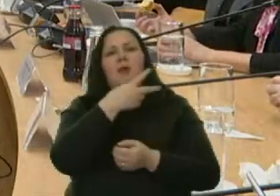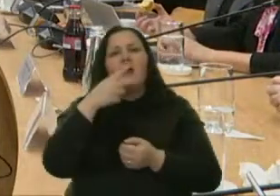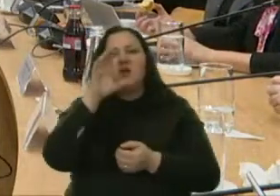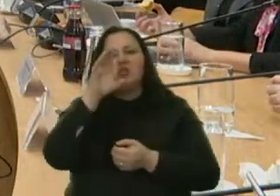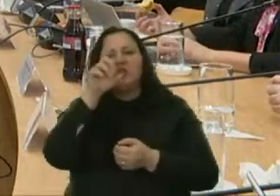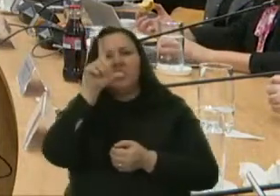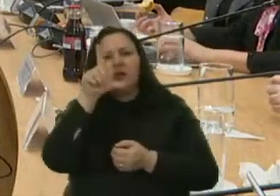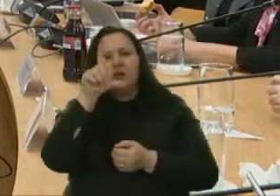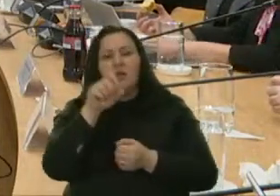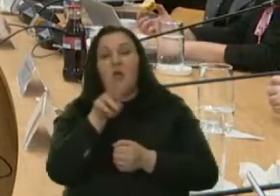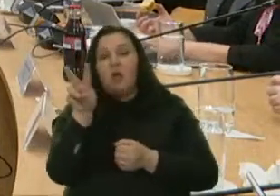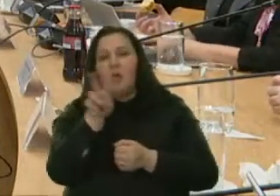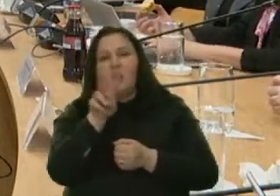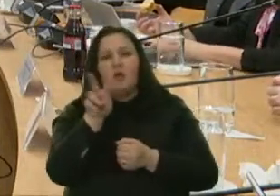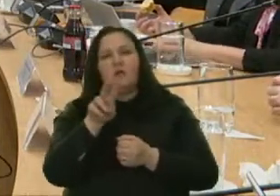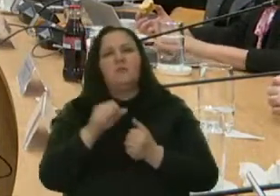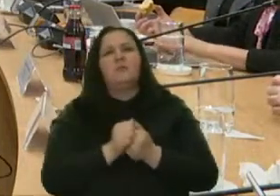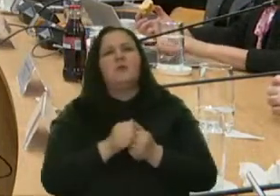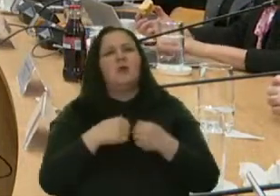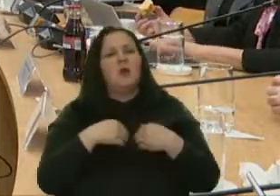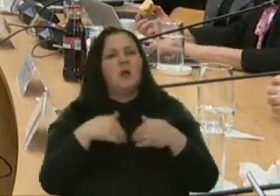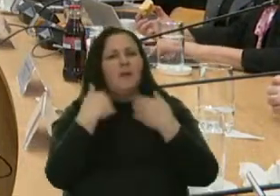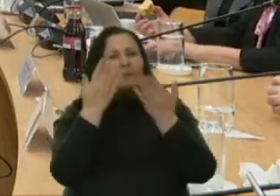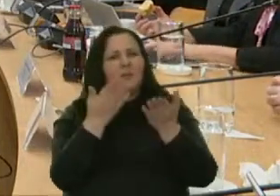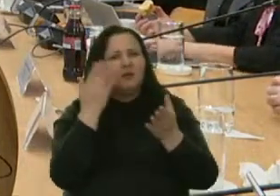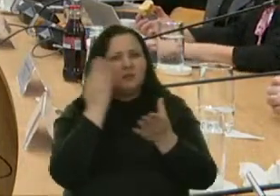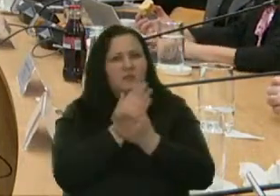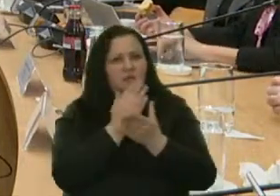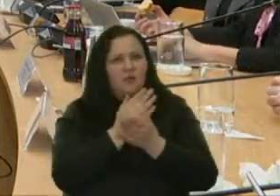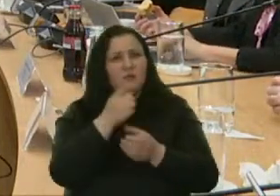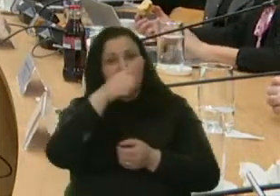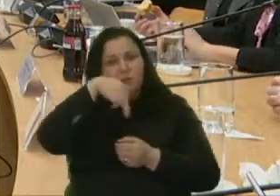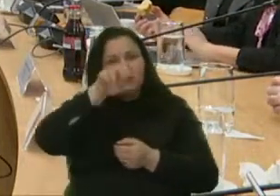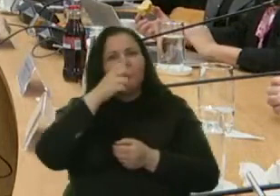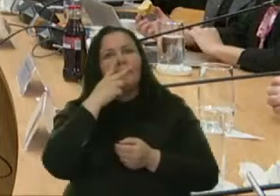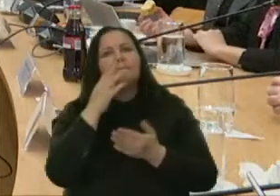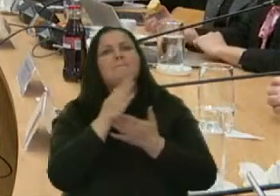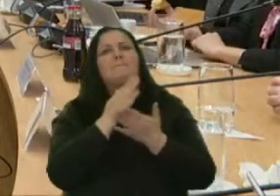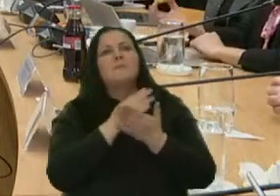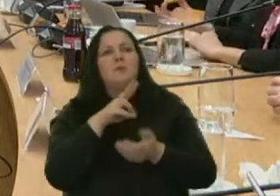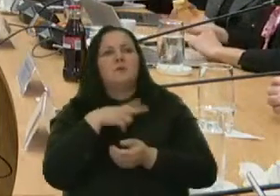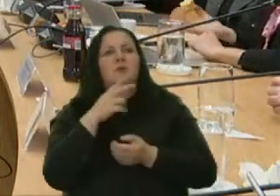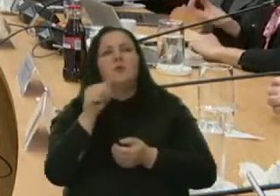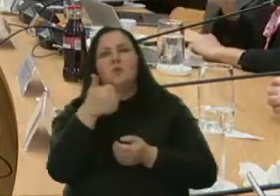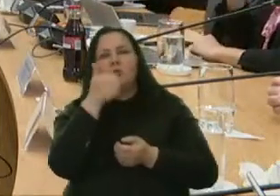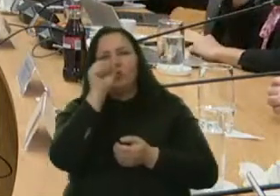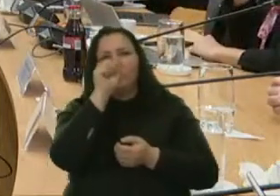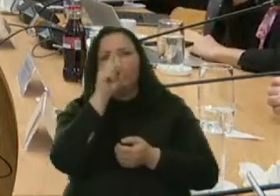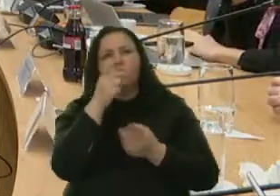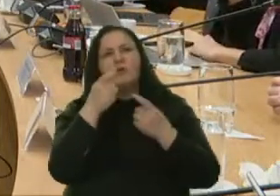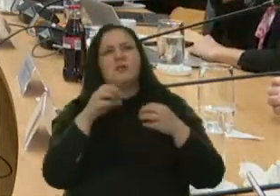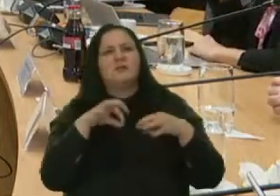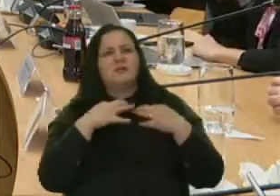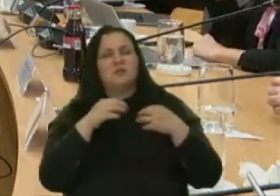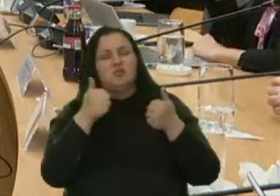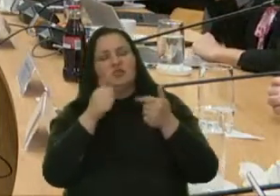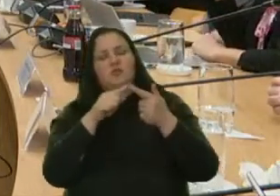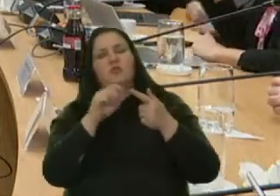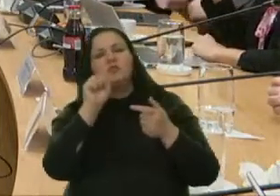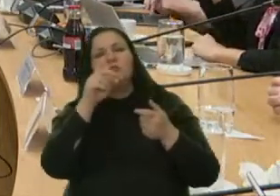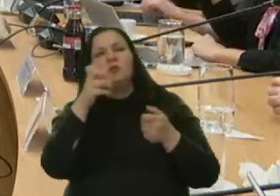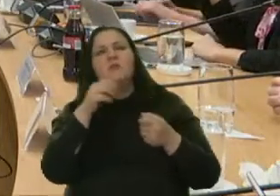uri amândouă am trimis documentația spre dumneavoastră să le vedeți Problema era că un spor era de pe sănătate și unul de pe